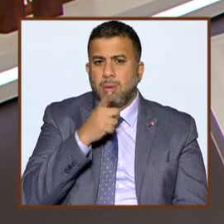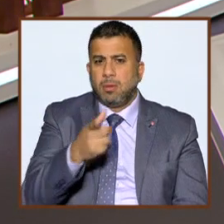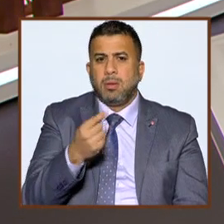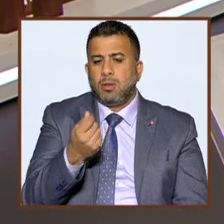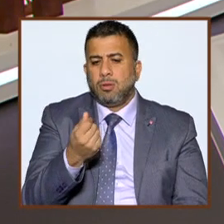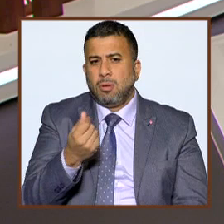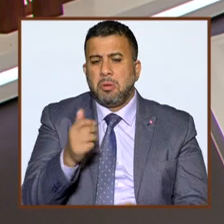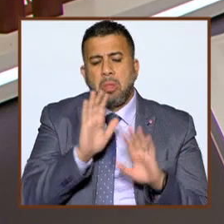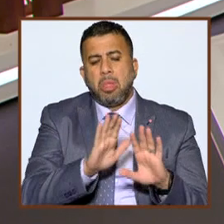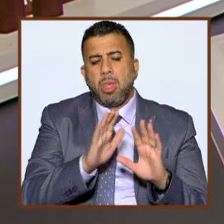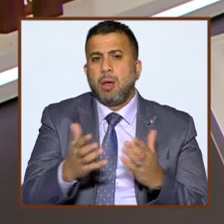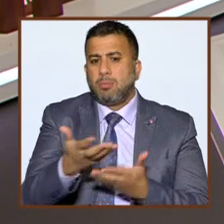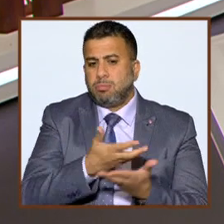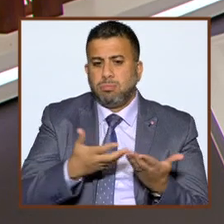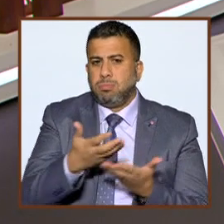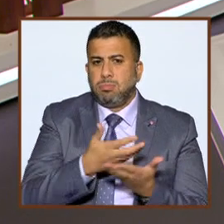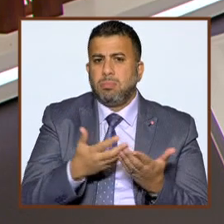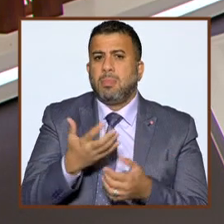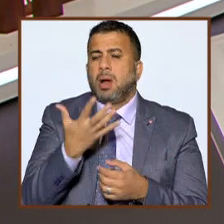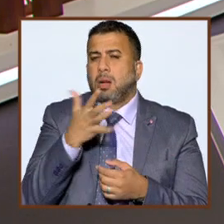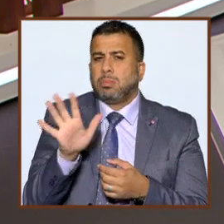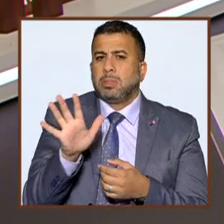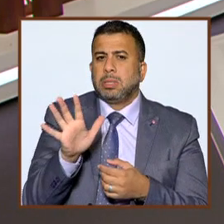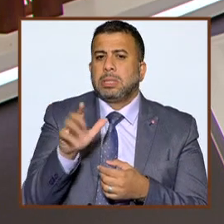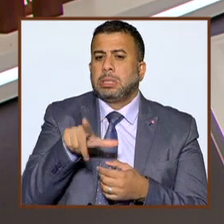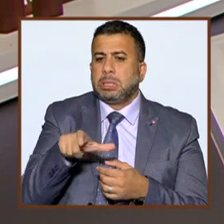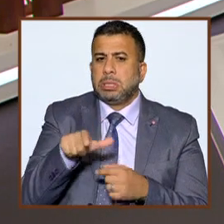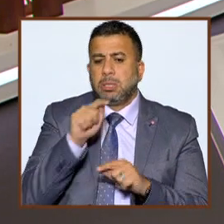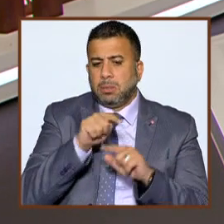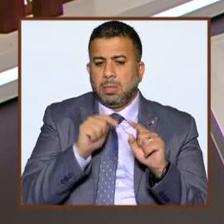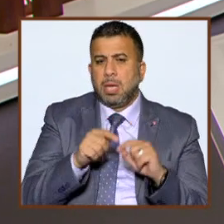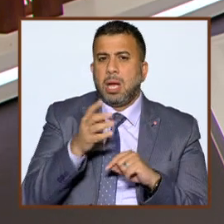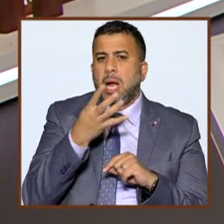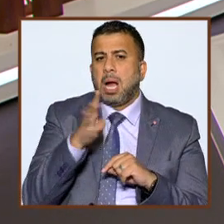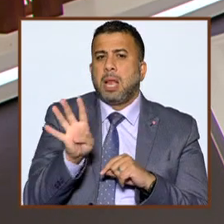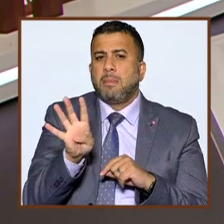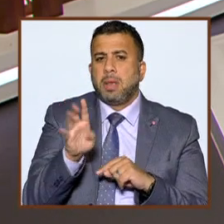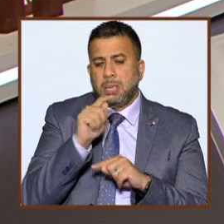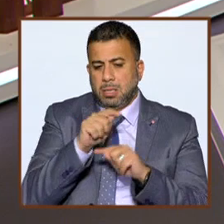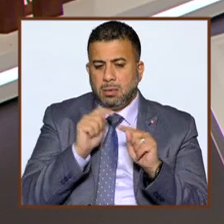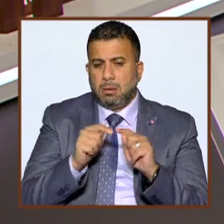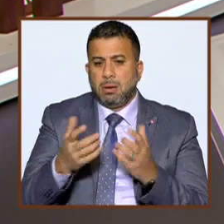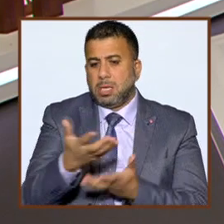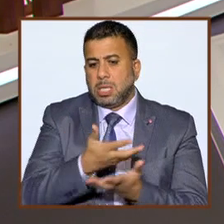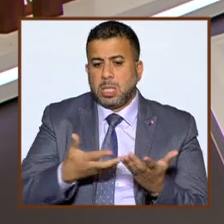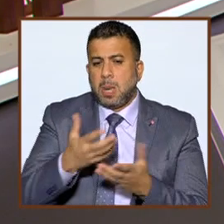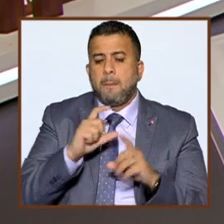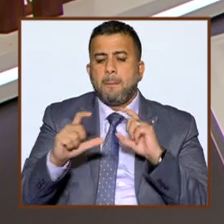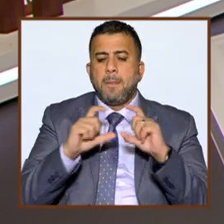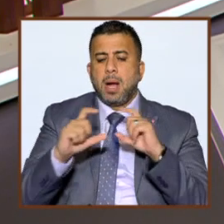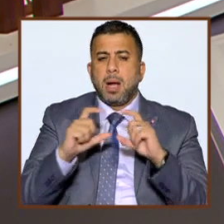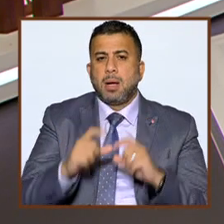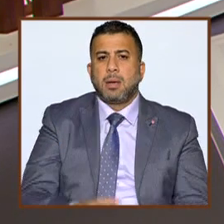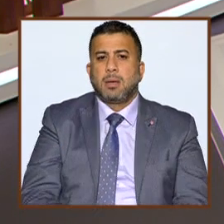مالي، نعطيك 60-50% 40% أقل شيء، هل هذا جائز يا